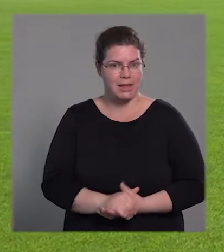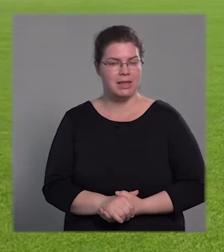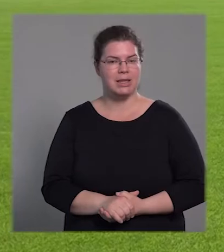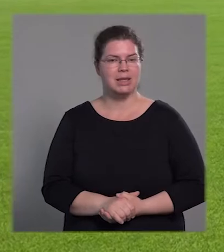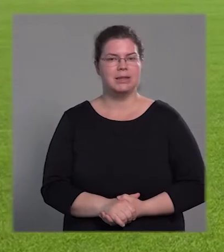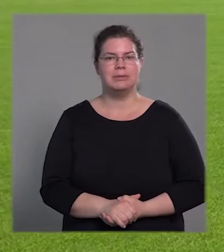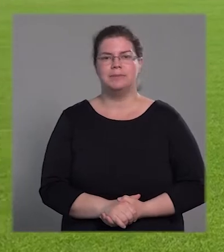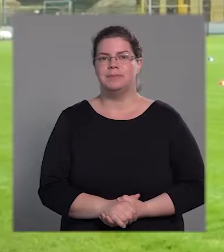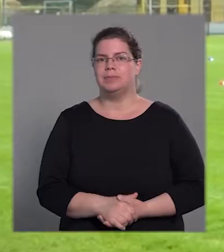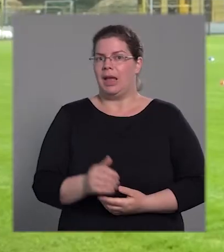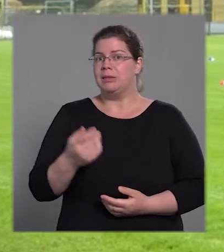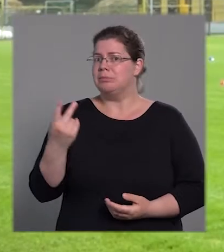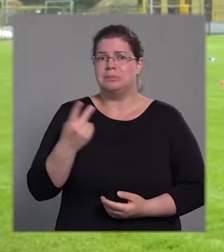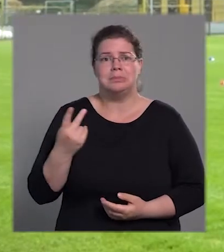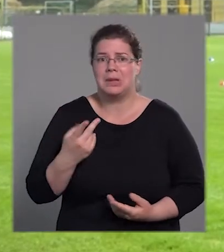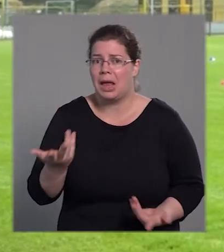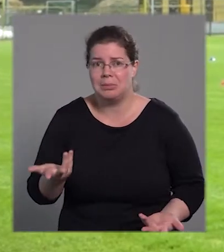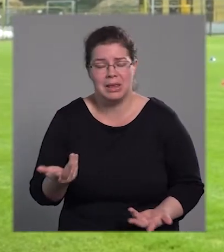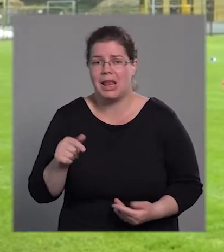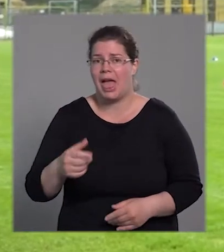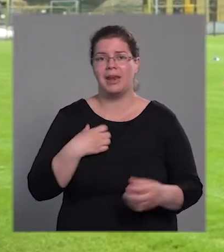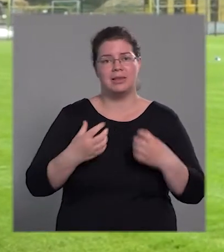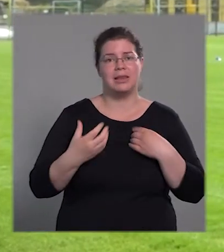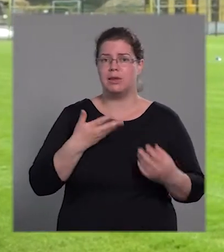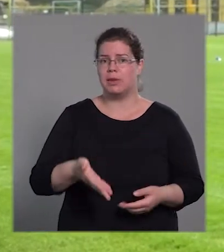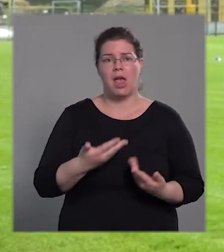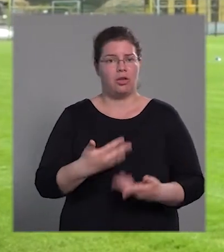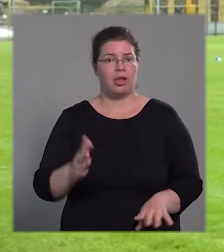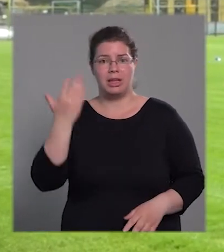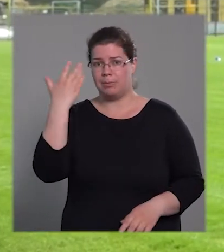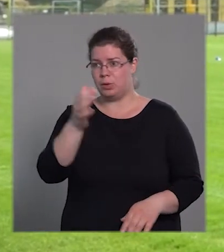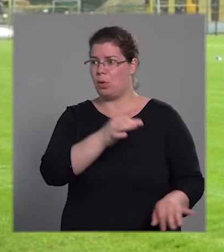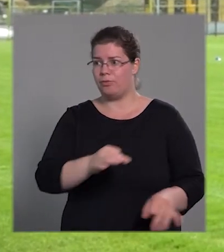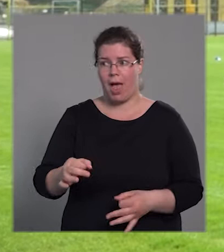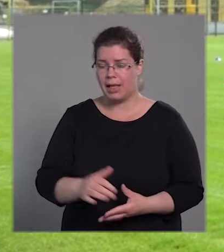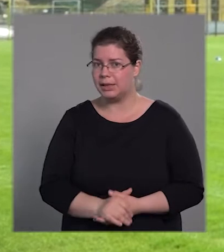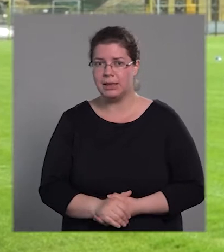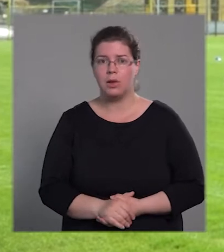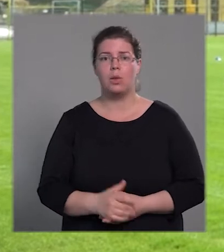Hát, természetesen erre a szituációra senki nem tudott felkészülni,